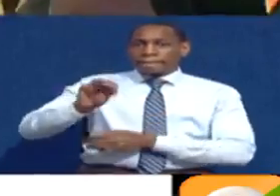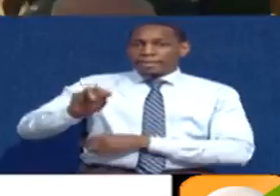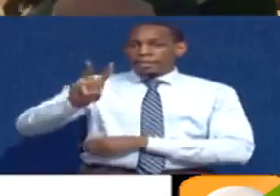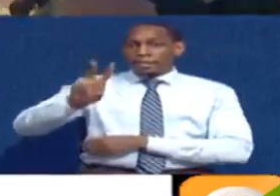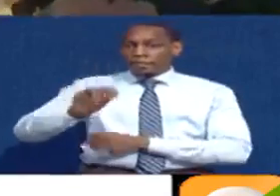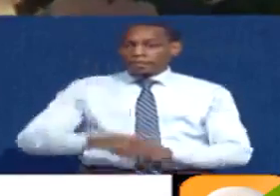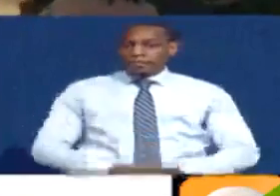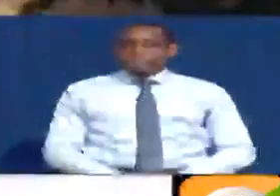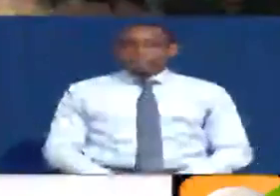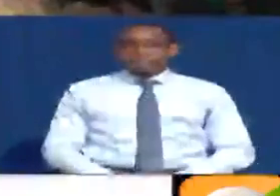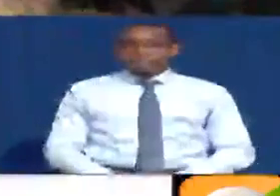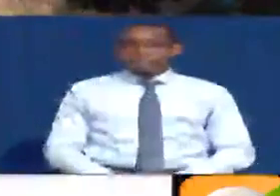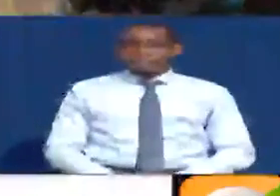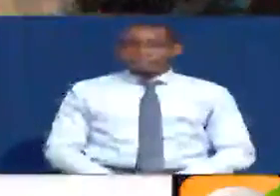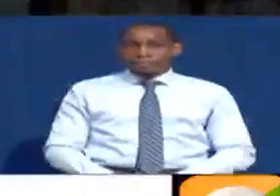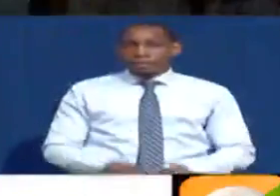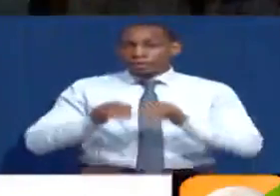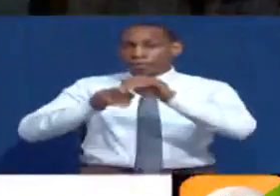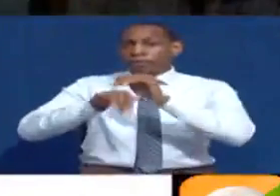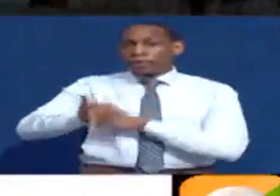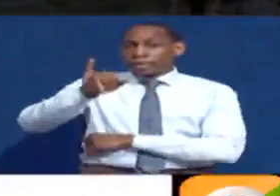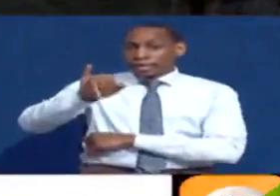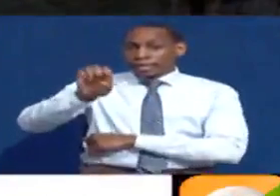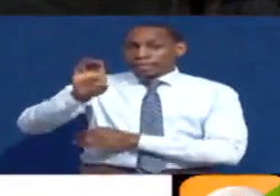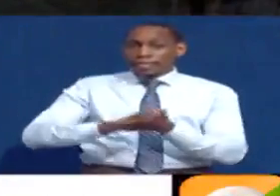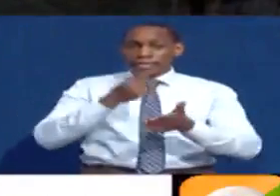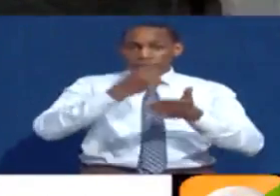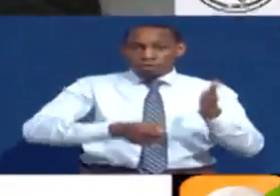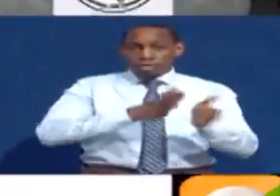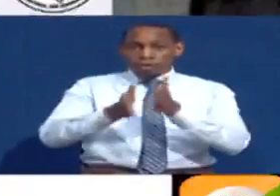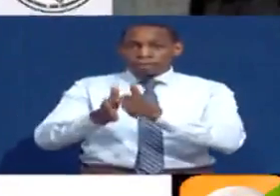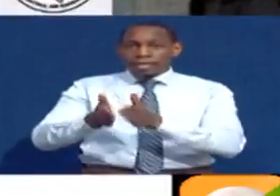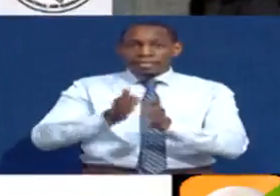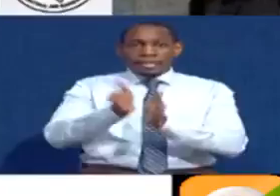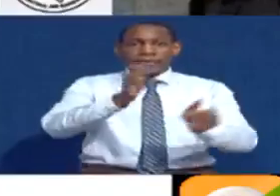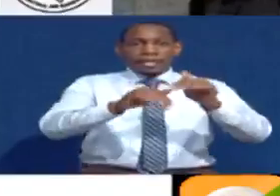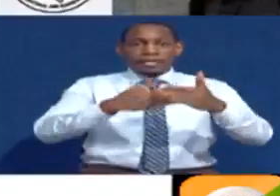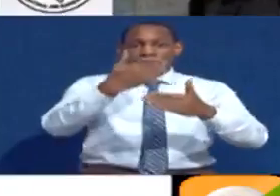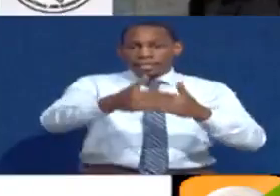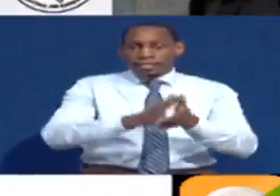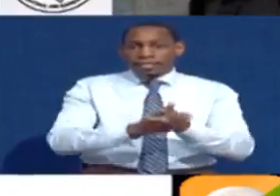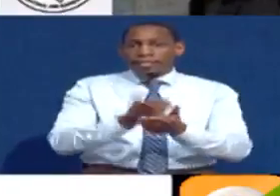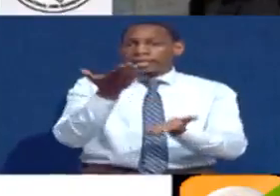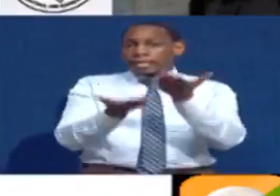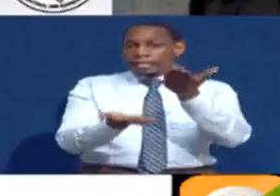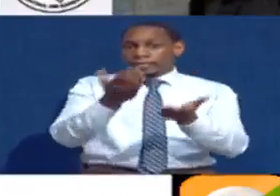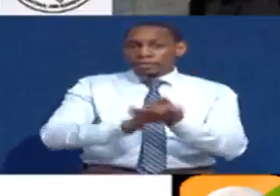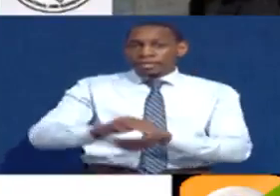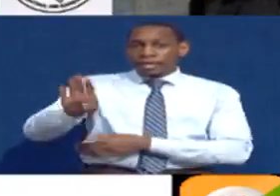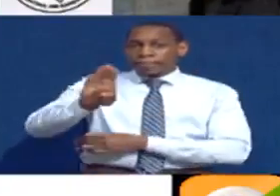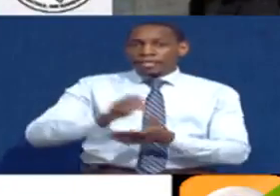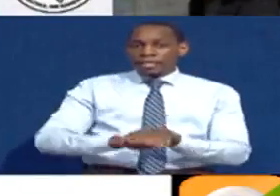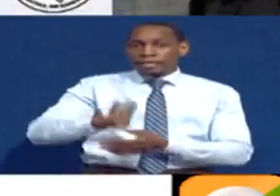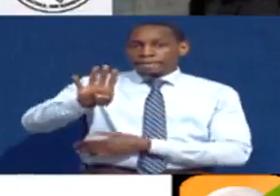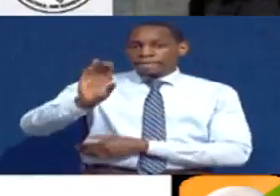20. Kulingana na IEBC, gharama ya kuandaa uchaguzi mkuu ujao inakisiwa kuwa shilingi